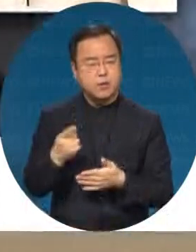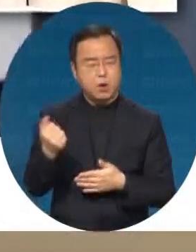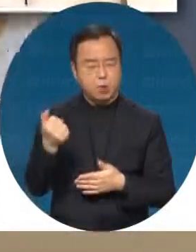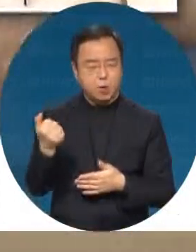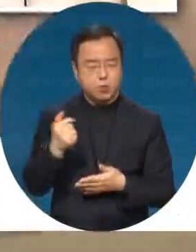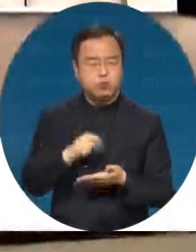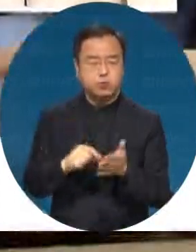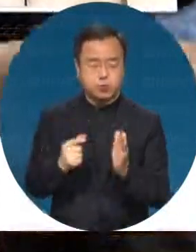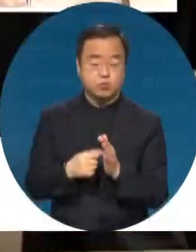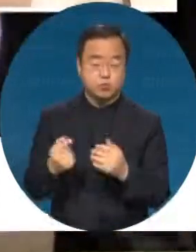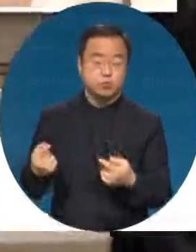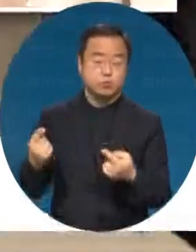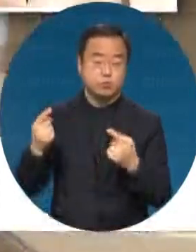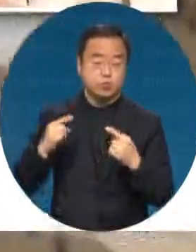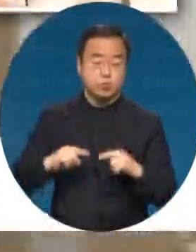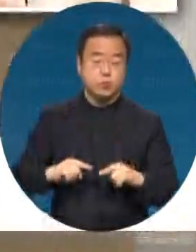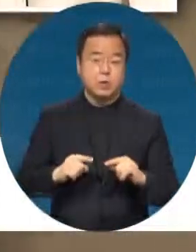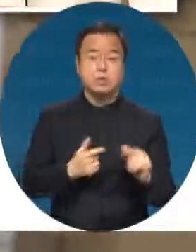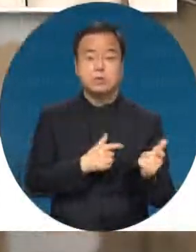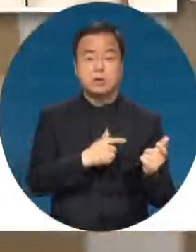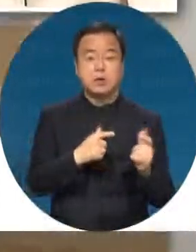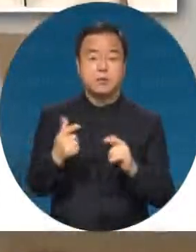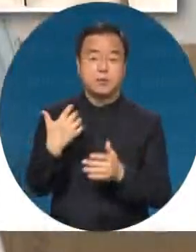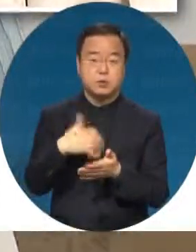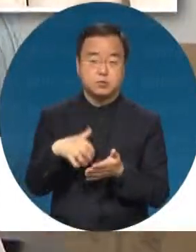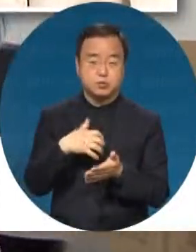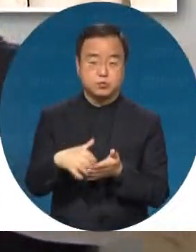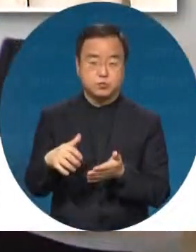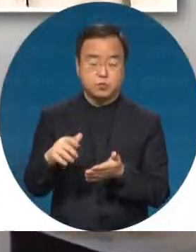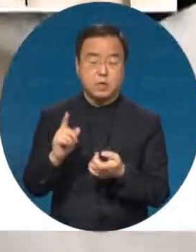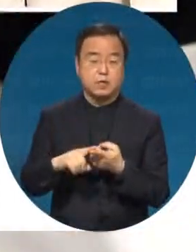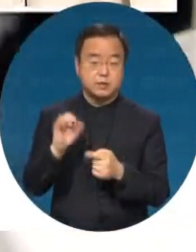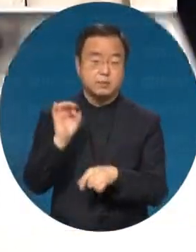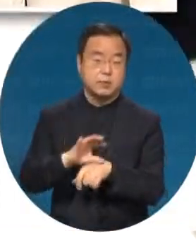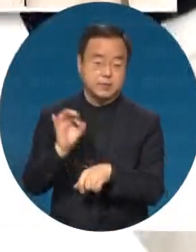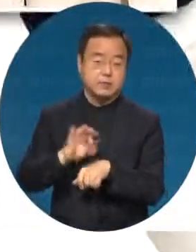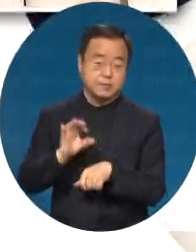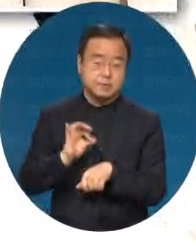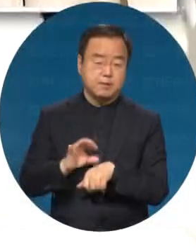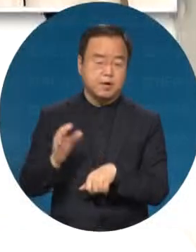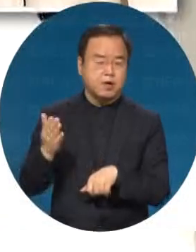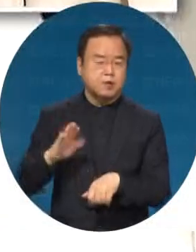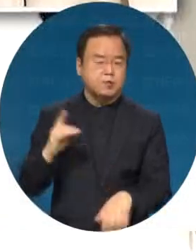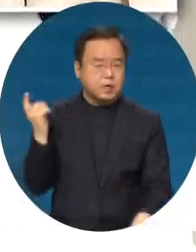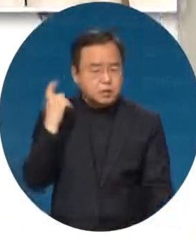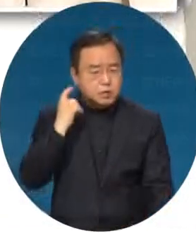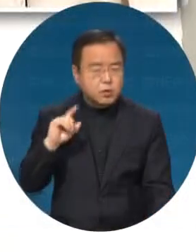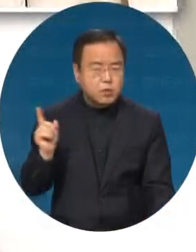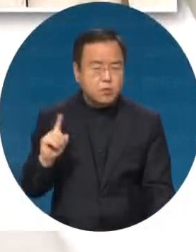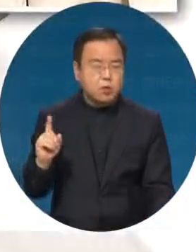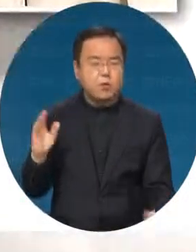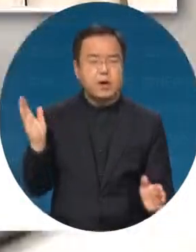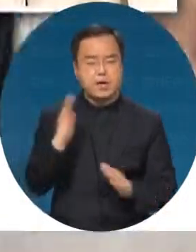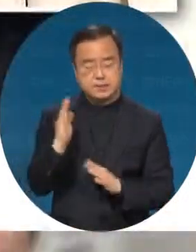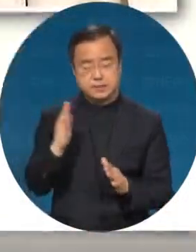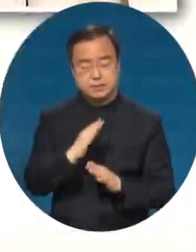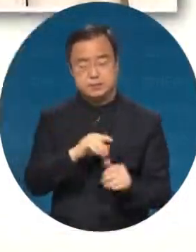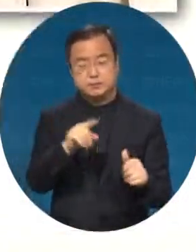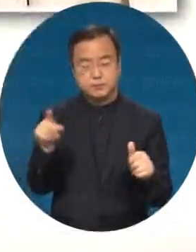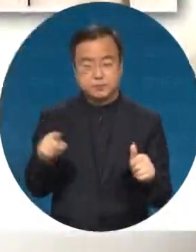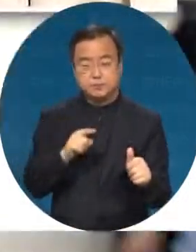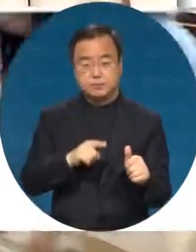참여를 했습니다 그래서 정말 다양한 수량으로 구매를 해주셨는데요 제 들리는 이야기로는 학생들이 합리적인